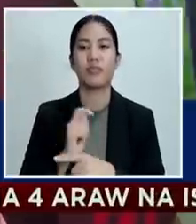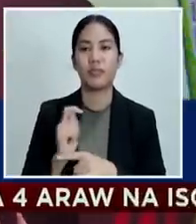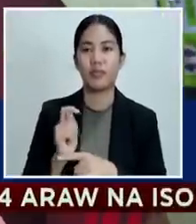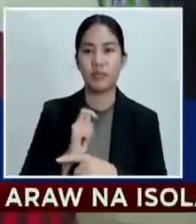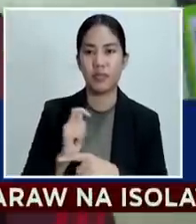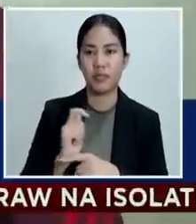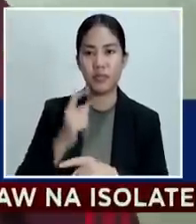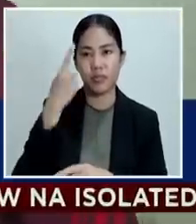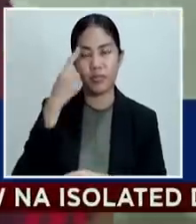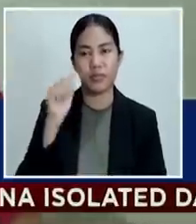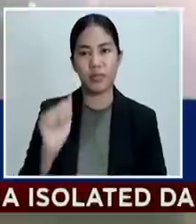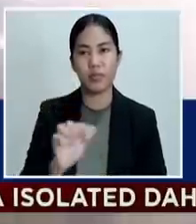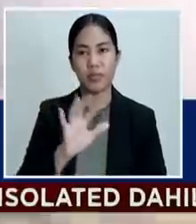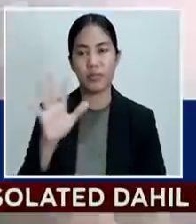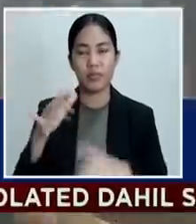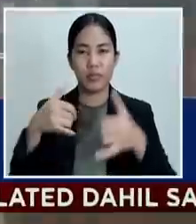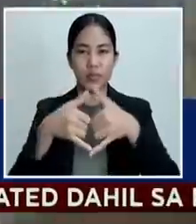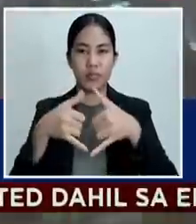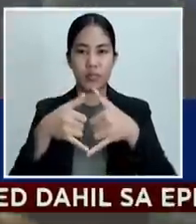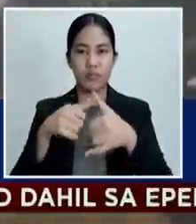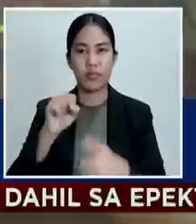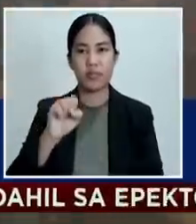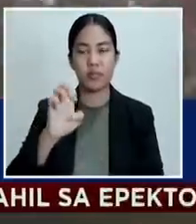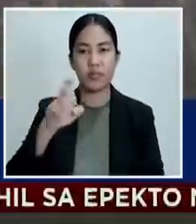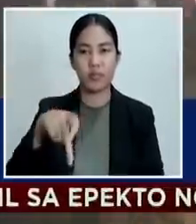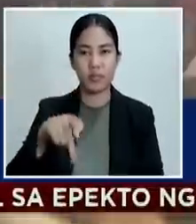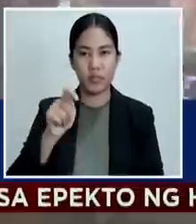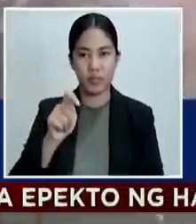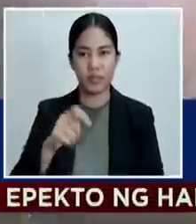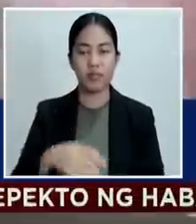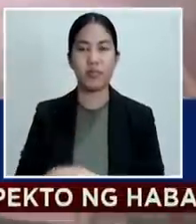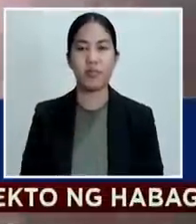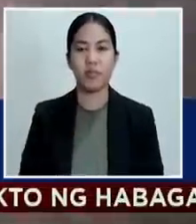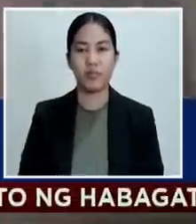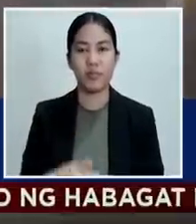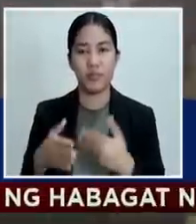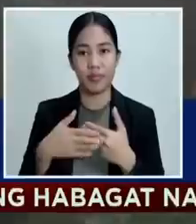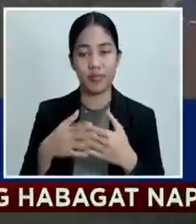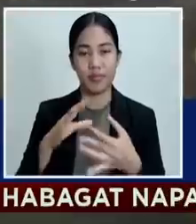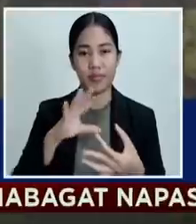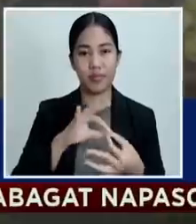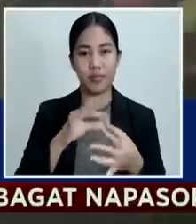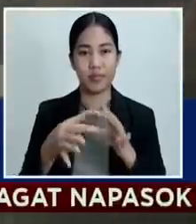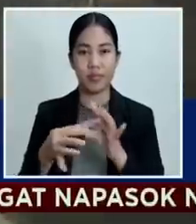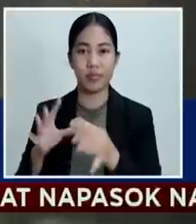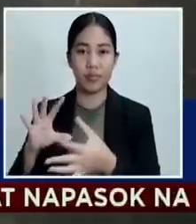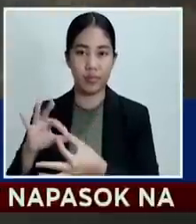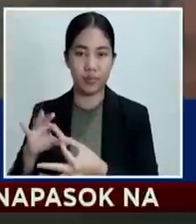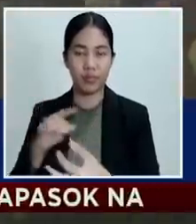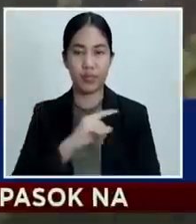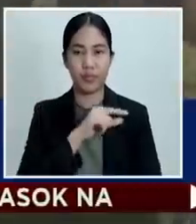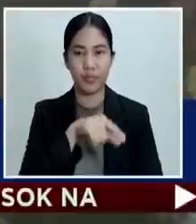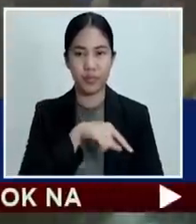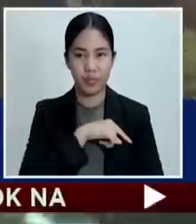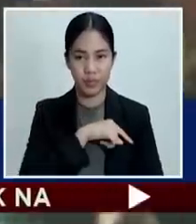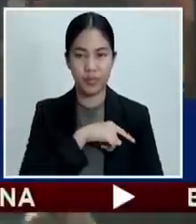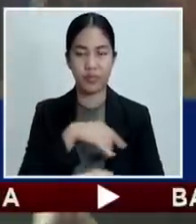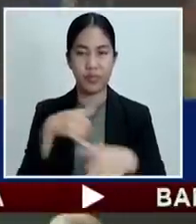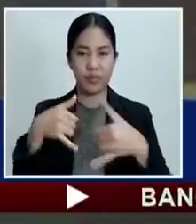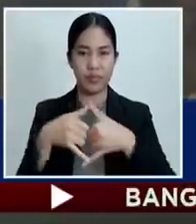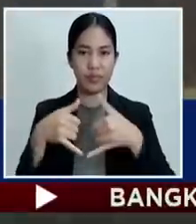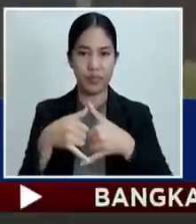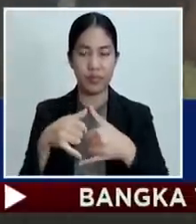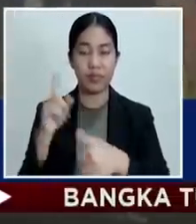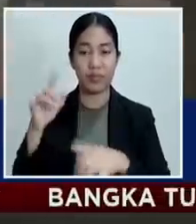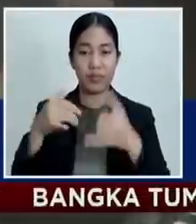sa Asian Games sa Setyembre at sa nalalapit na Olympic qualifiers. Pinasalamatan naman ng players